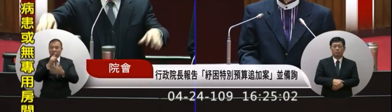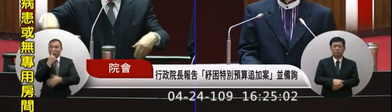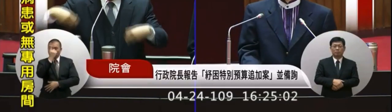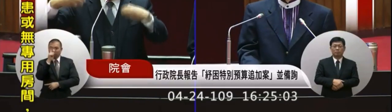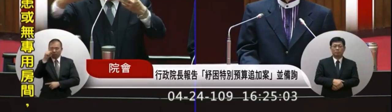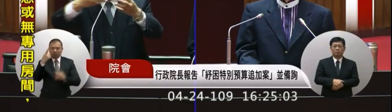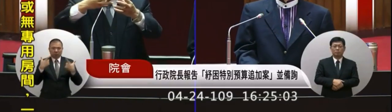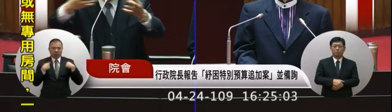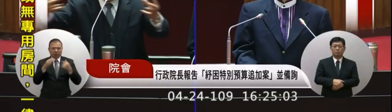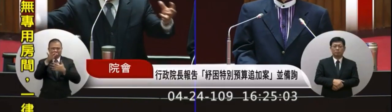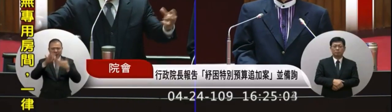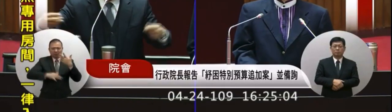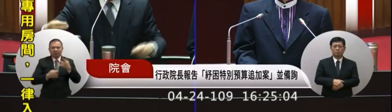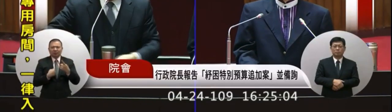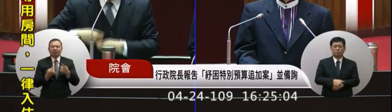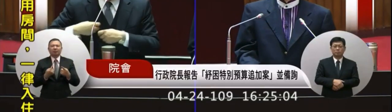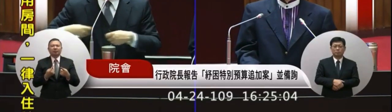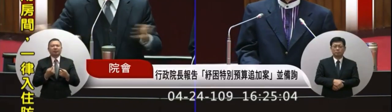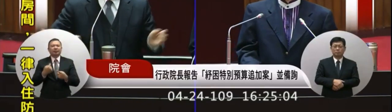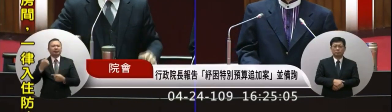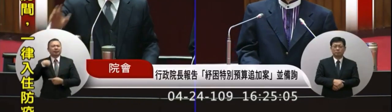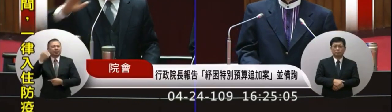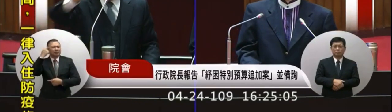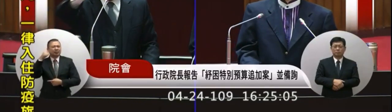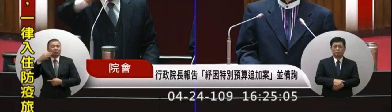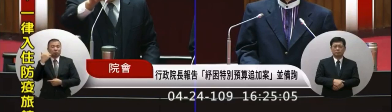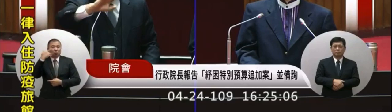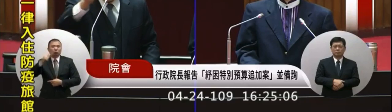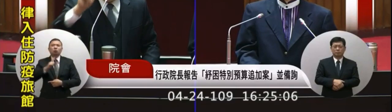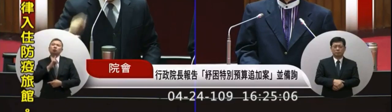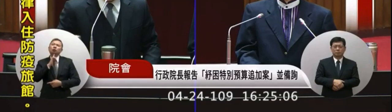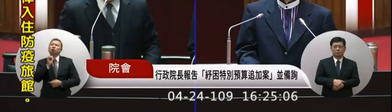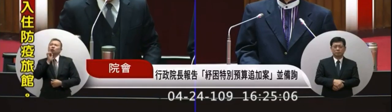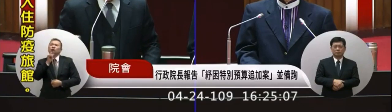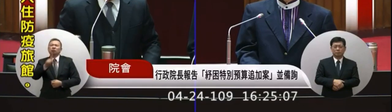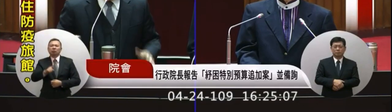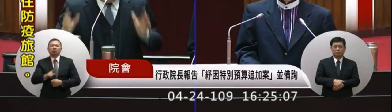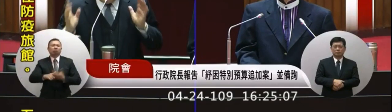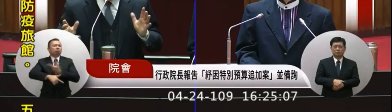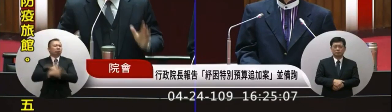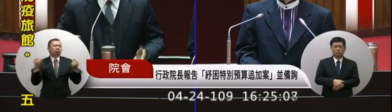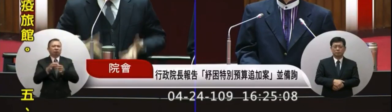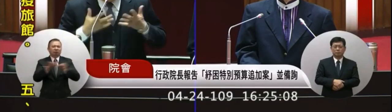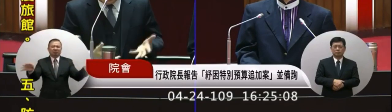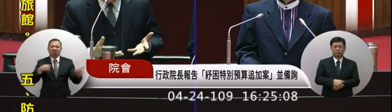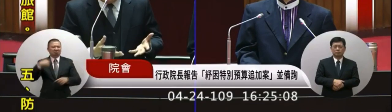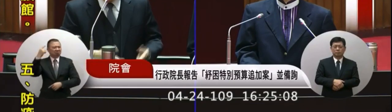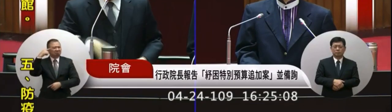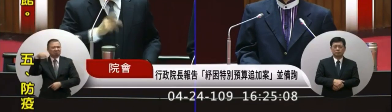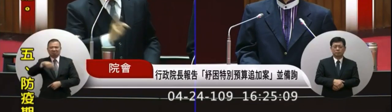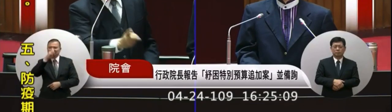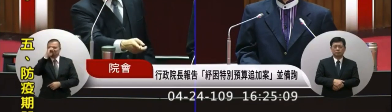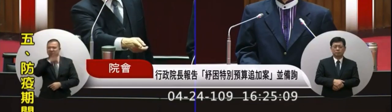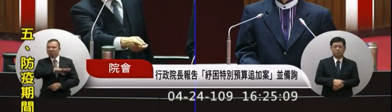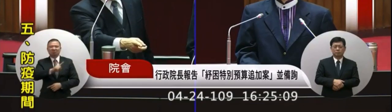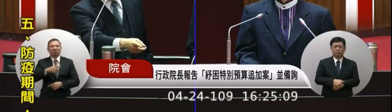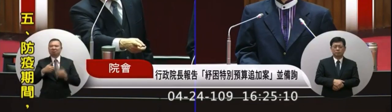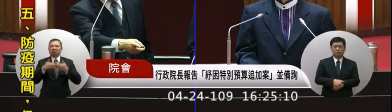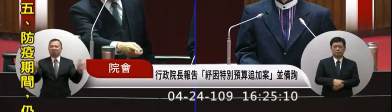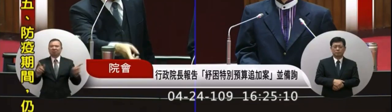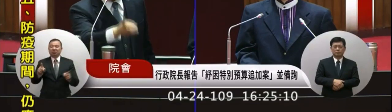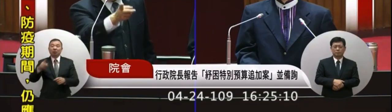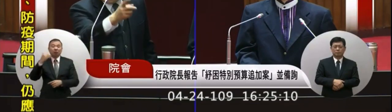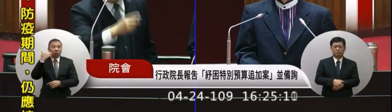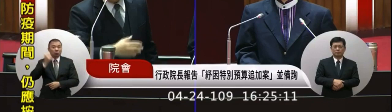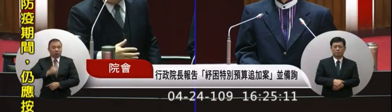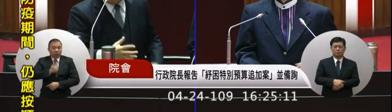爱讲哦，啊不分贫富，通通有奖，干那一点无爱啦。啊，实际上哪当刺激